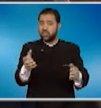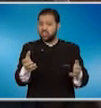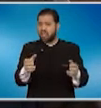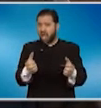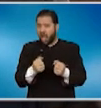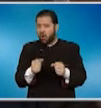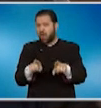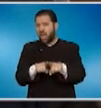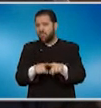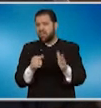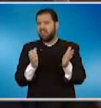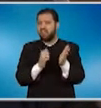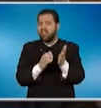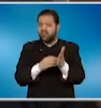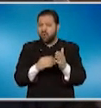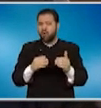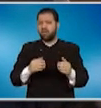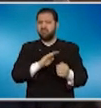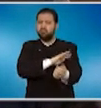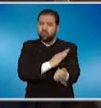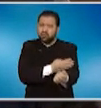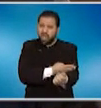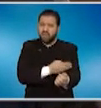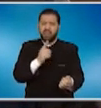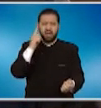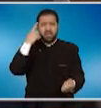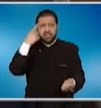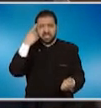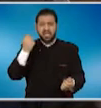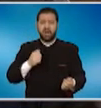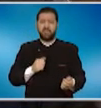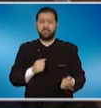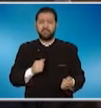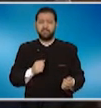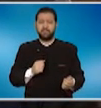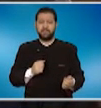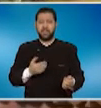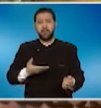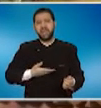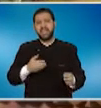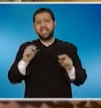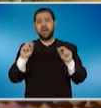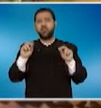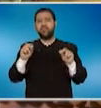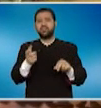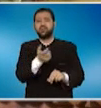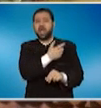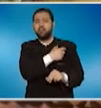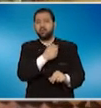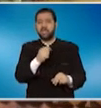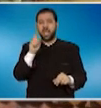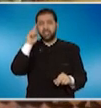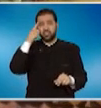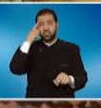are aceleași limite, așa cum le observă la propria persoană. Am putea să-L cunoaștem pe